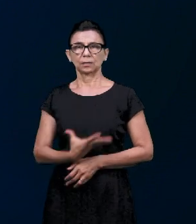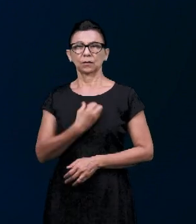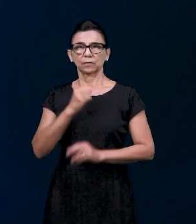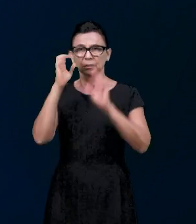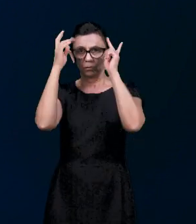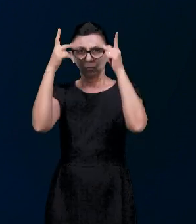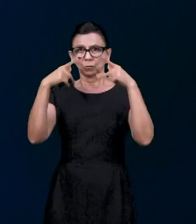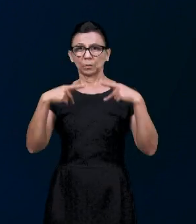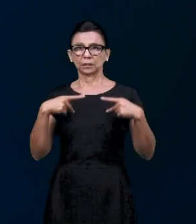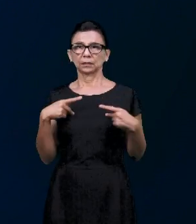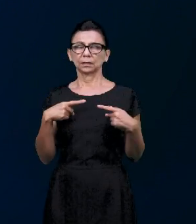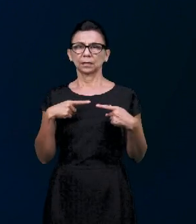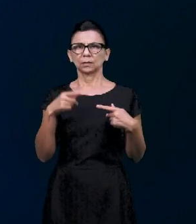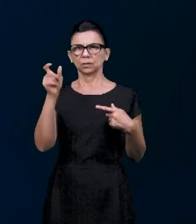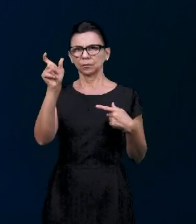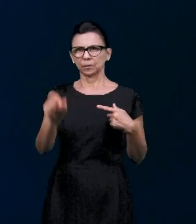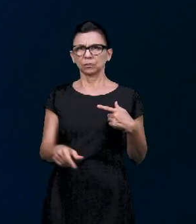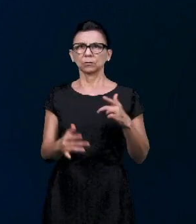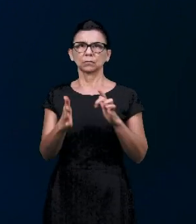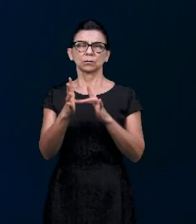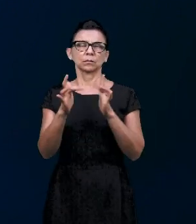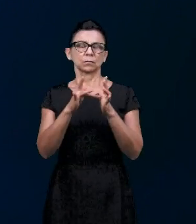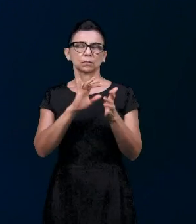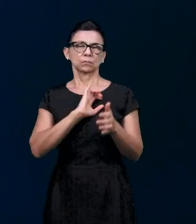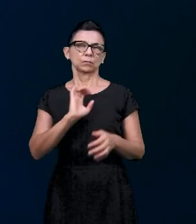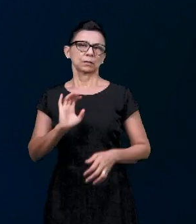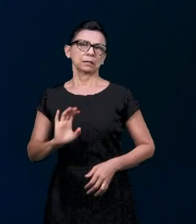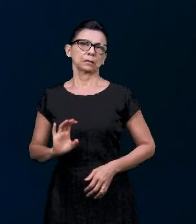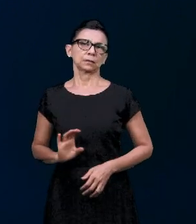et pour cela, renier cette révélation,